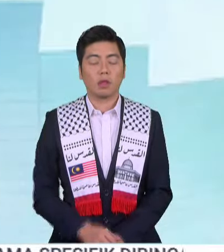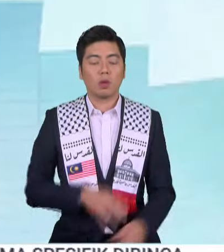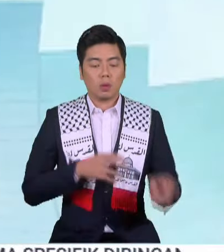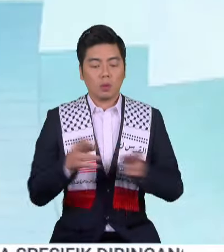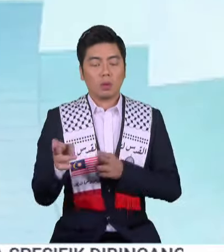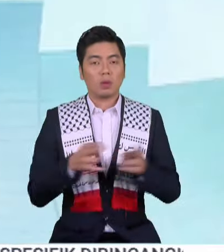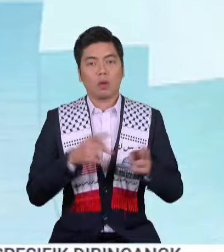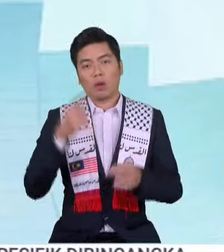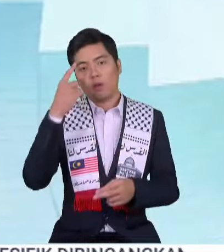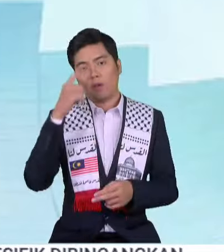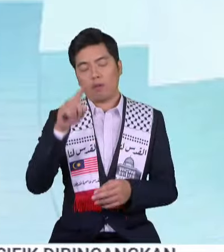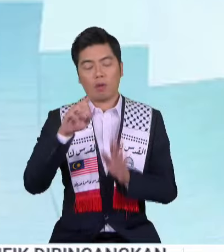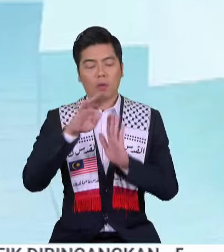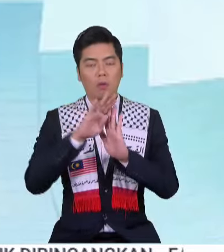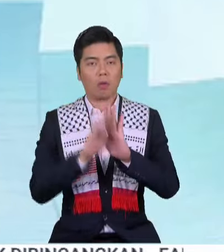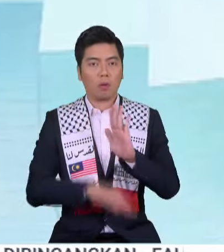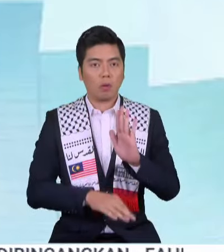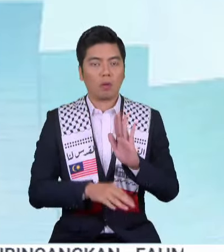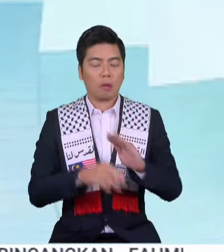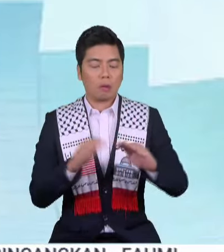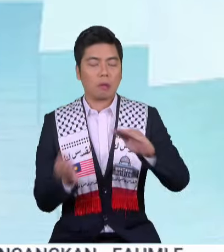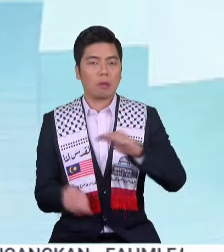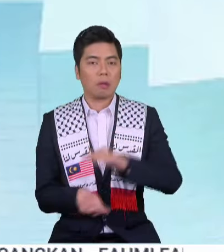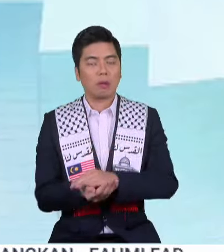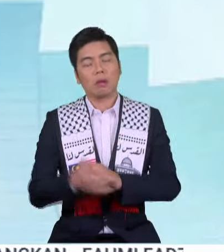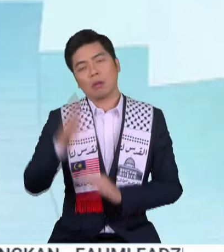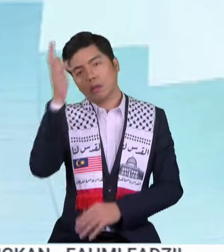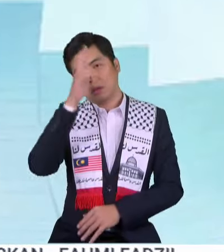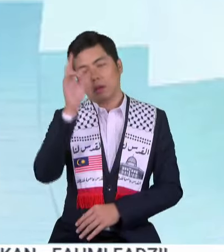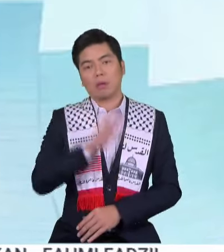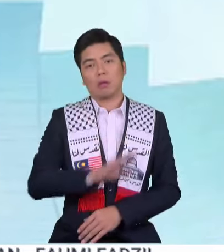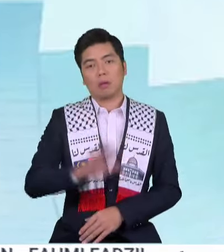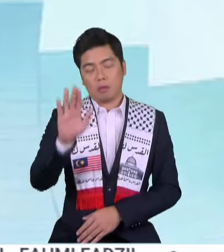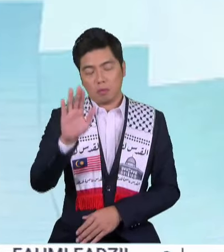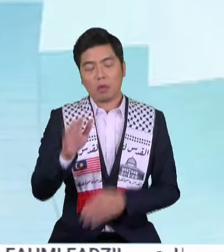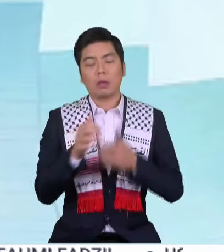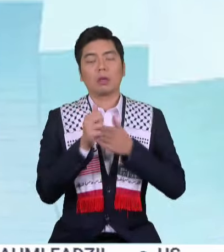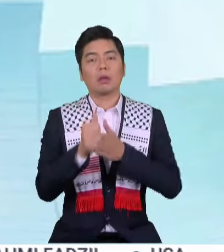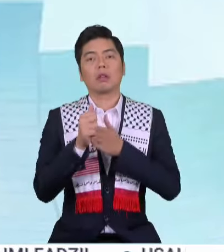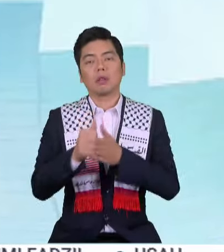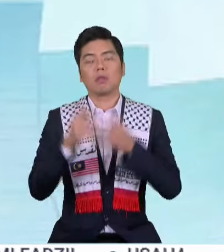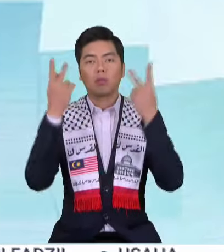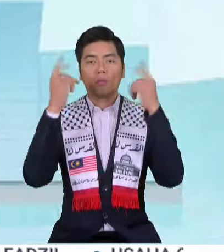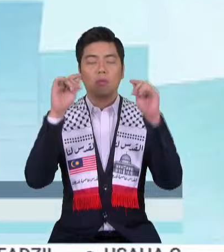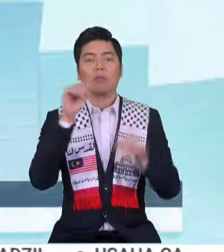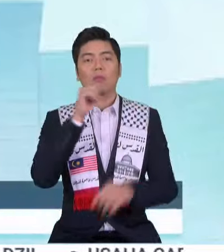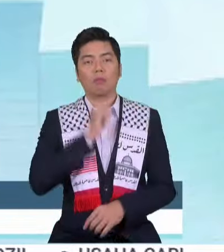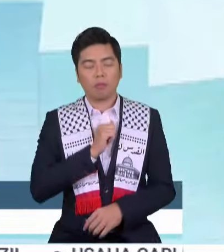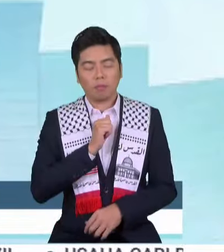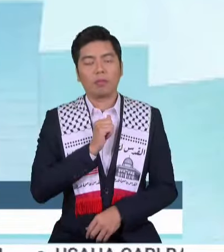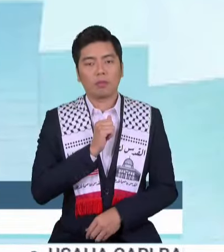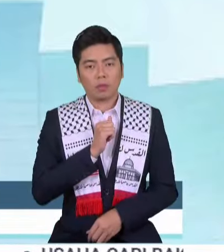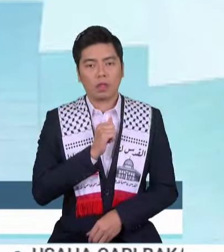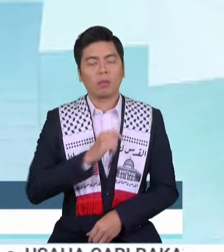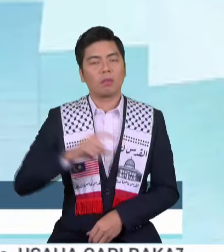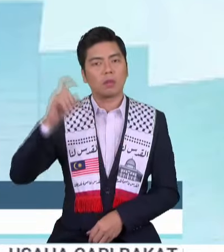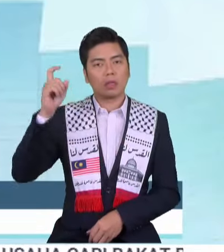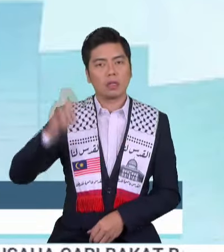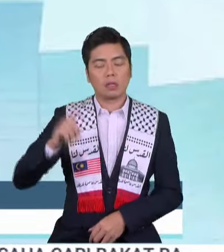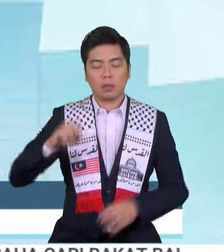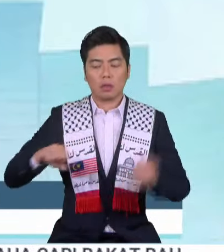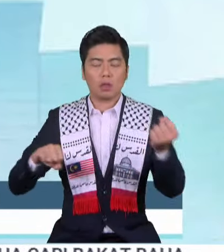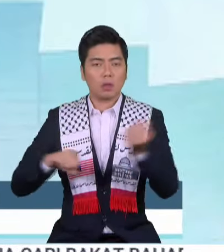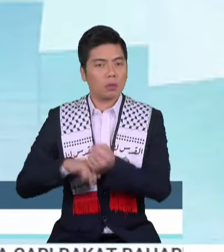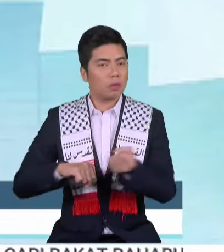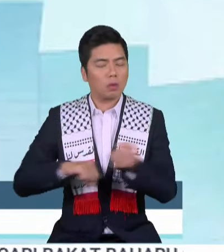Usaha membantra rasuah yang giat dilaksana Kerajaan Madani pimpinan Perdana Menteri Datuk Seri Anwar Ibrahim harus